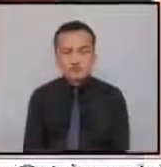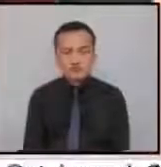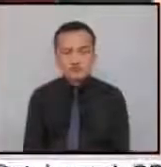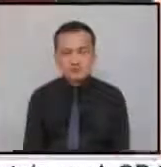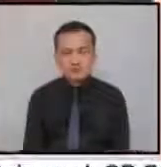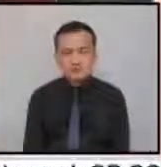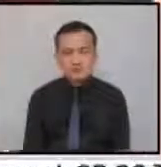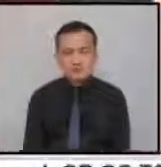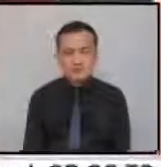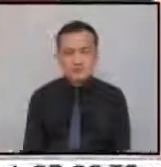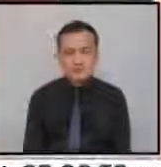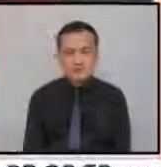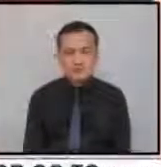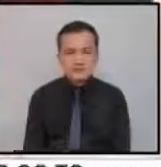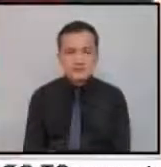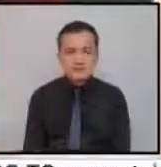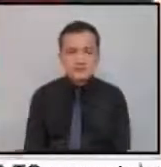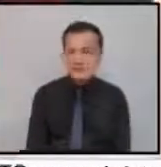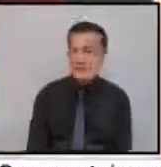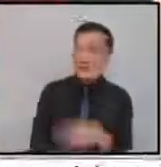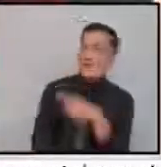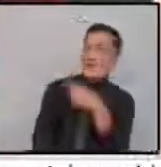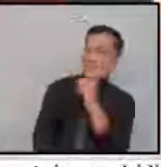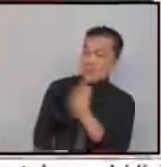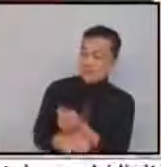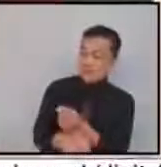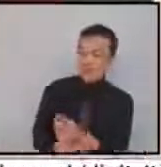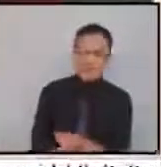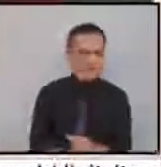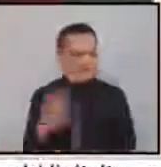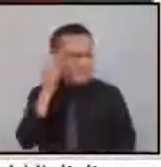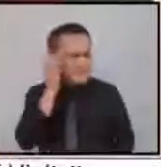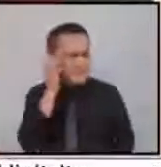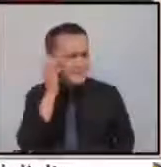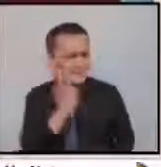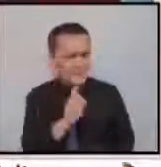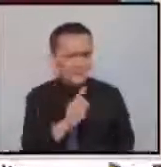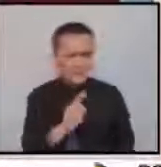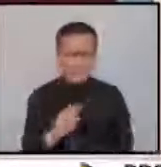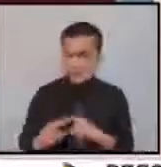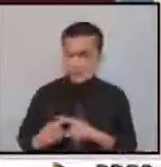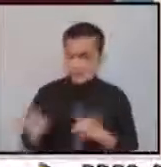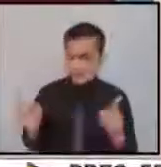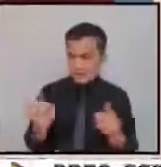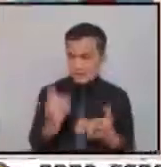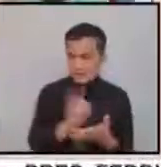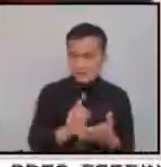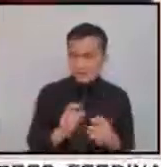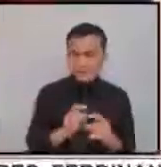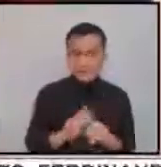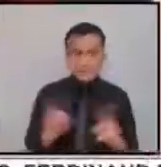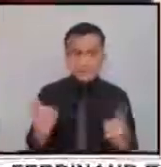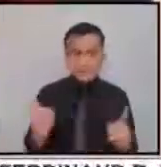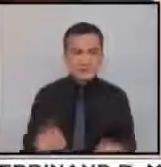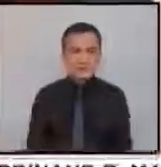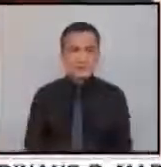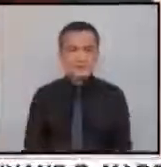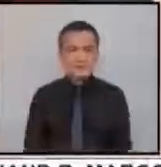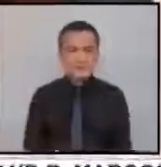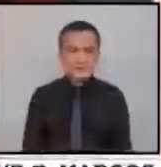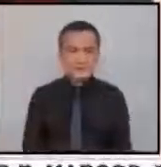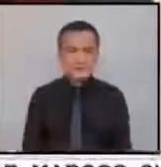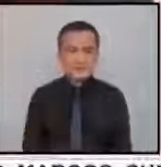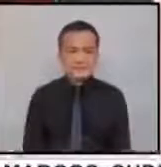Oh. Diba? Uy, ano yan? Naiiniba ko yung design ng akin. Ganto kasi siya, Tapos i-stapler mo